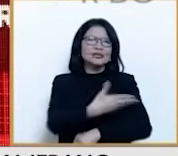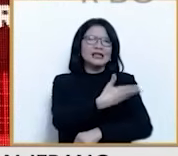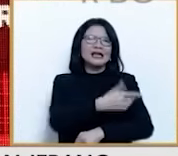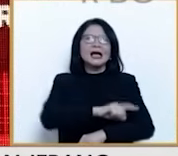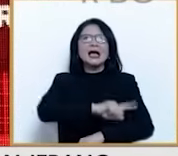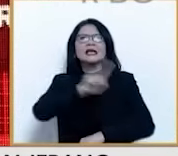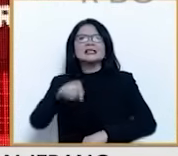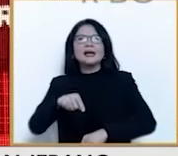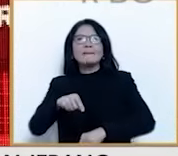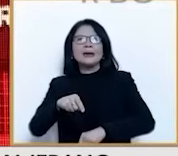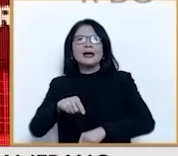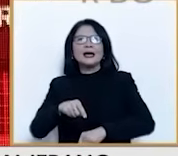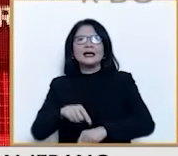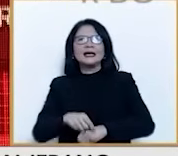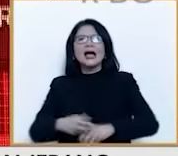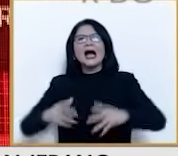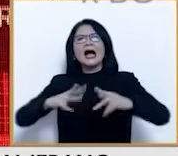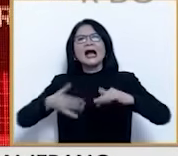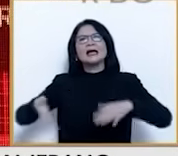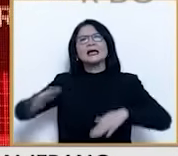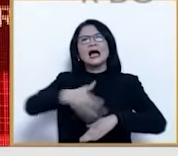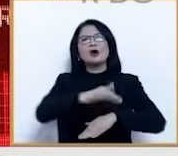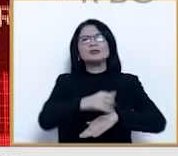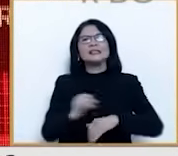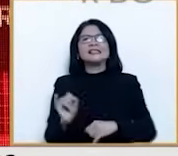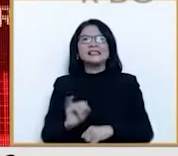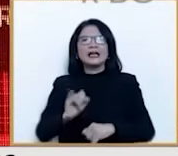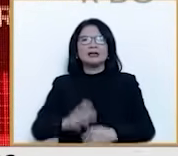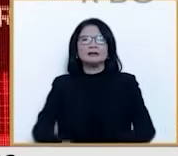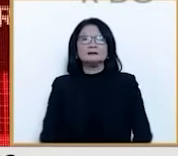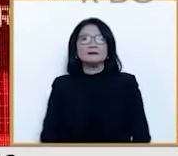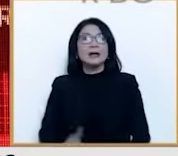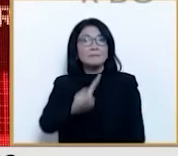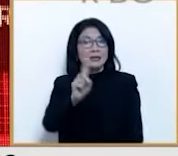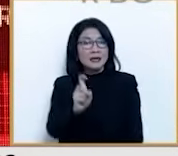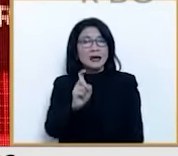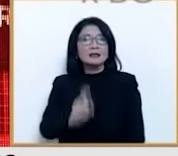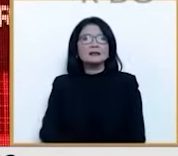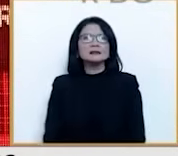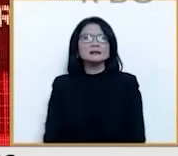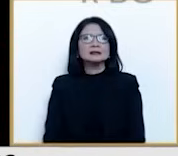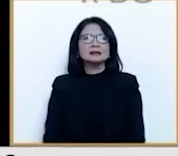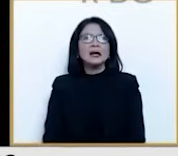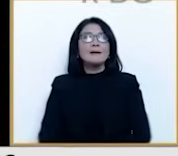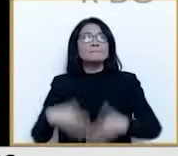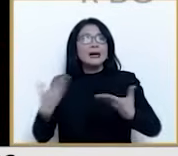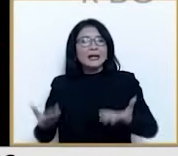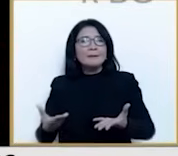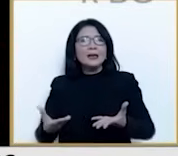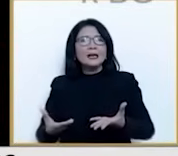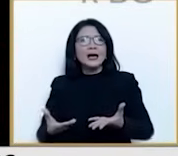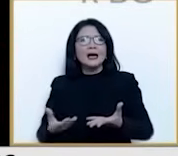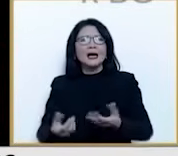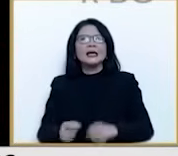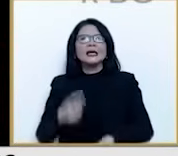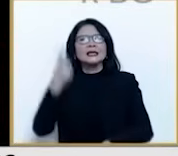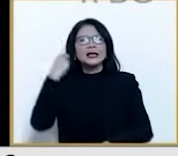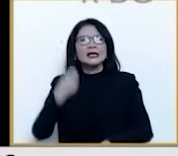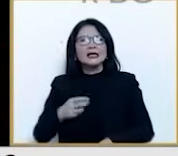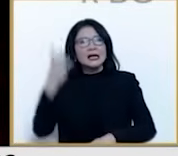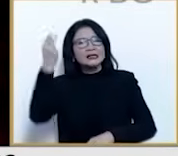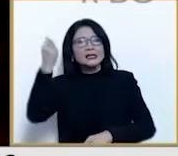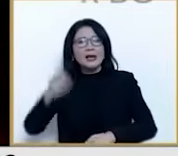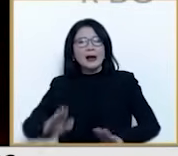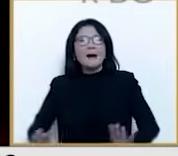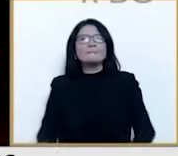hingga penurunan kualitas air laut. Pertanyaannya, apa sikap Anda terkait rencana proyek